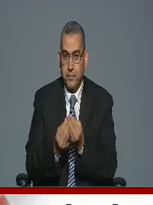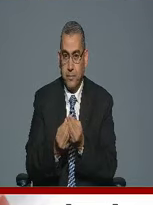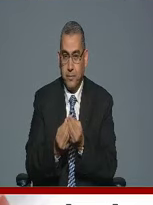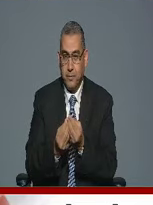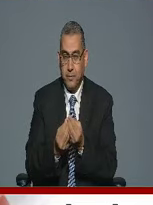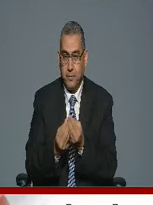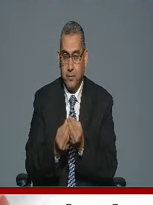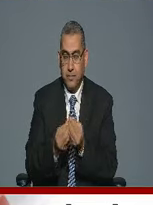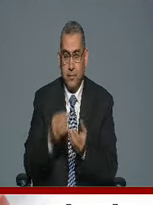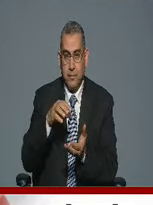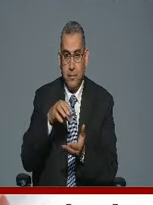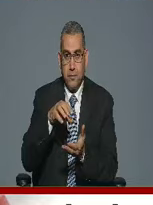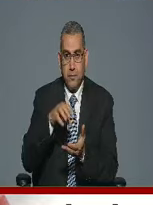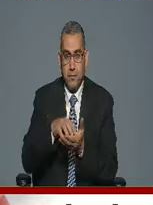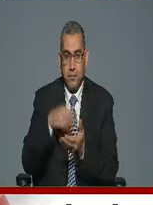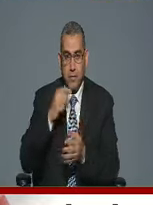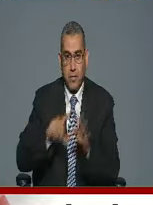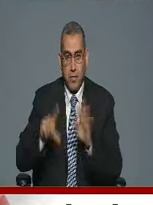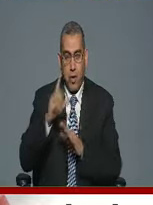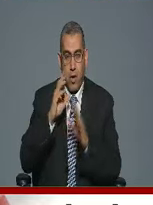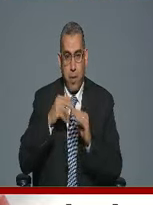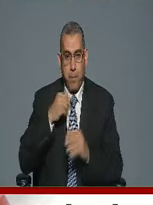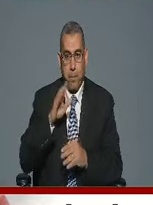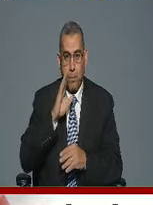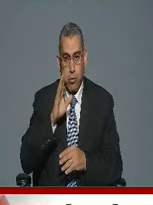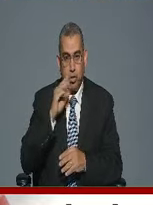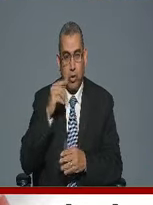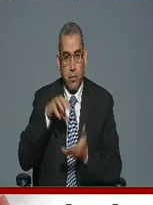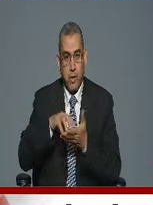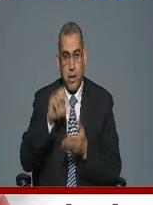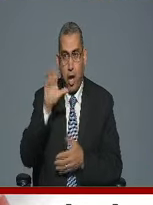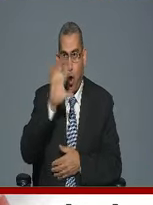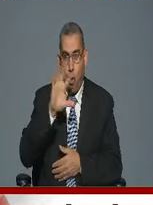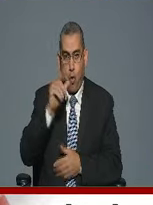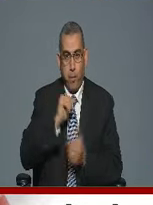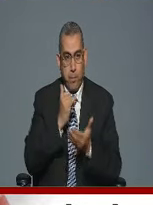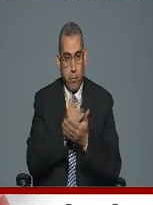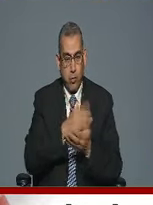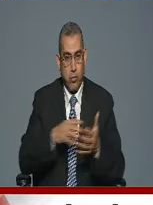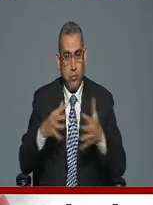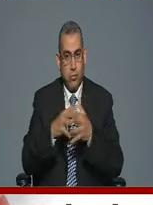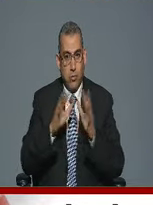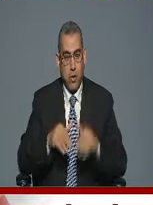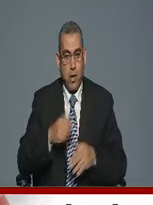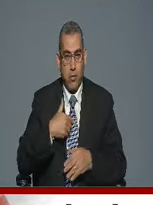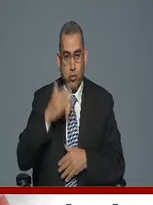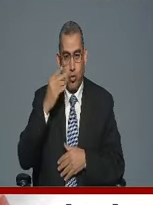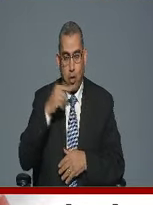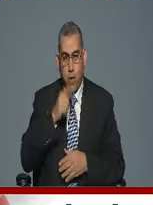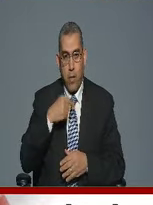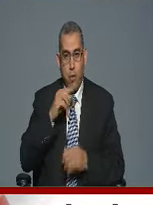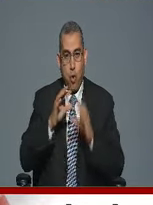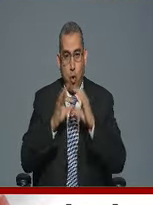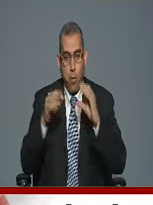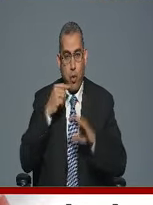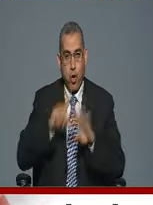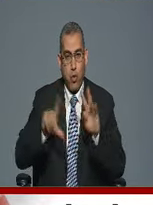دولة مملكة بلجيكا ورئيس الحالي للاتحاد الأوروبي، وكذلك فخامة رئيس جمهورية قبرص ورئيس وزراء